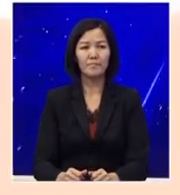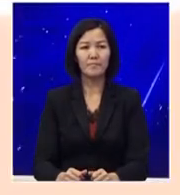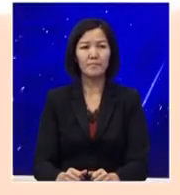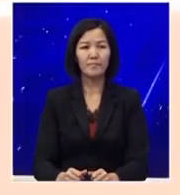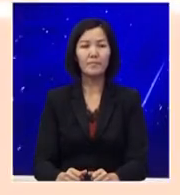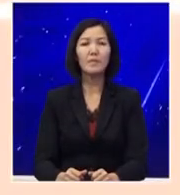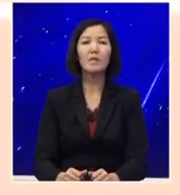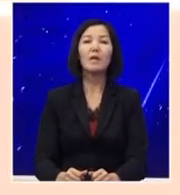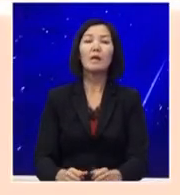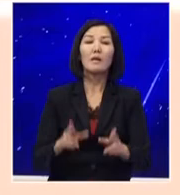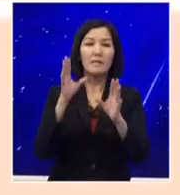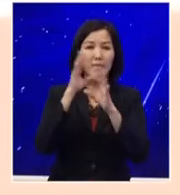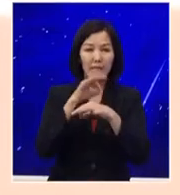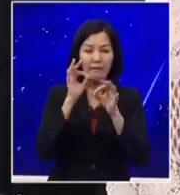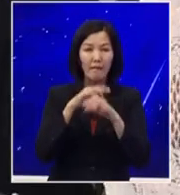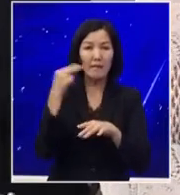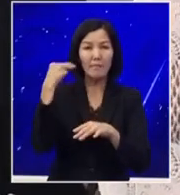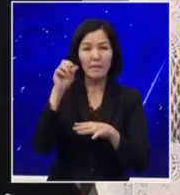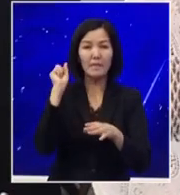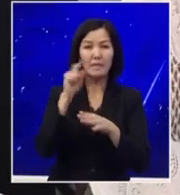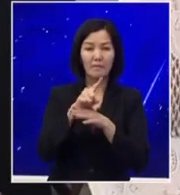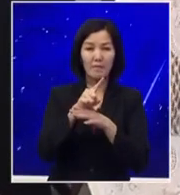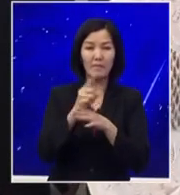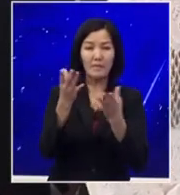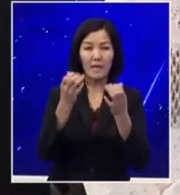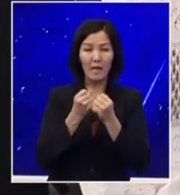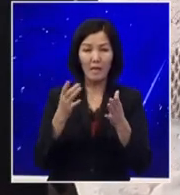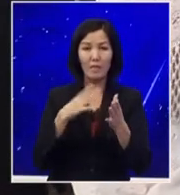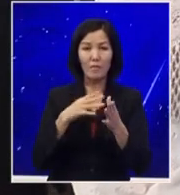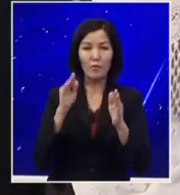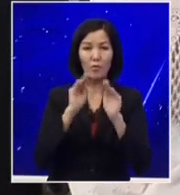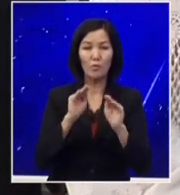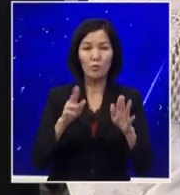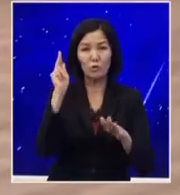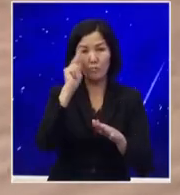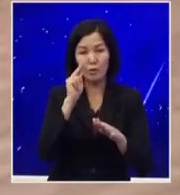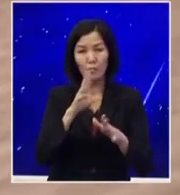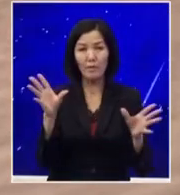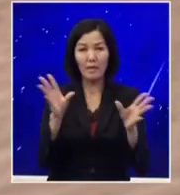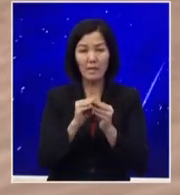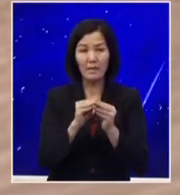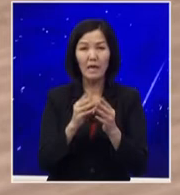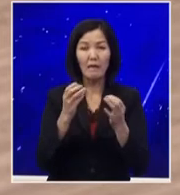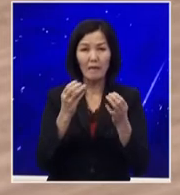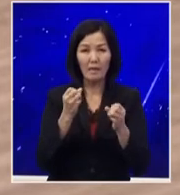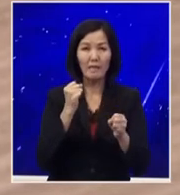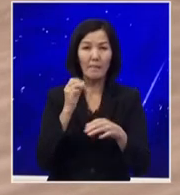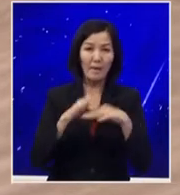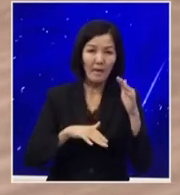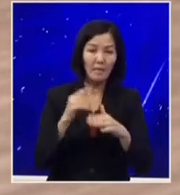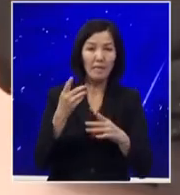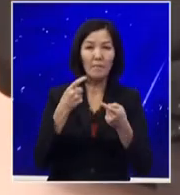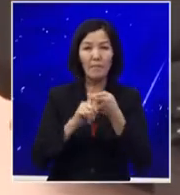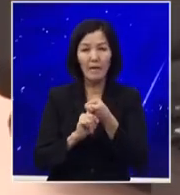Айта кету керек, бұл зертхана президент тапсырмасына орай алынып отыр. Яғни бұл оқушының тек білім алып қана қоймай, білгенін еңбекпен ұштастырып,